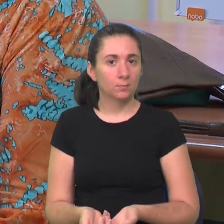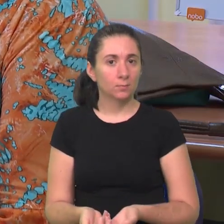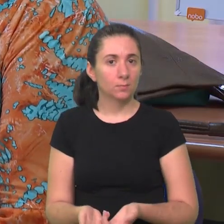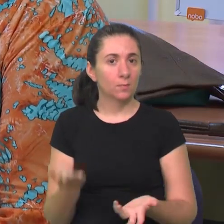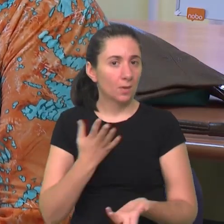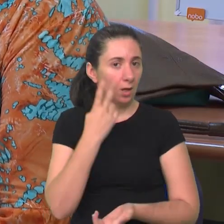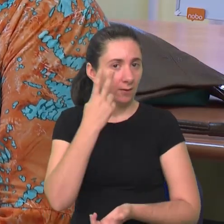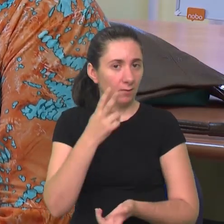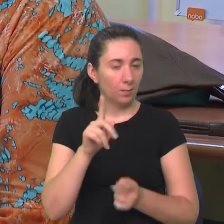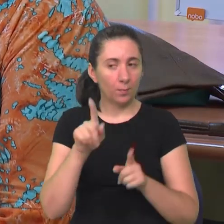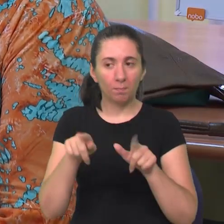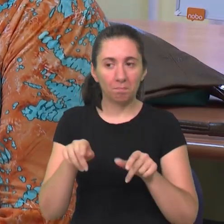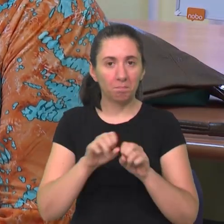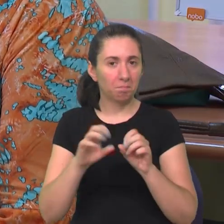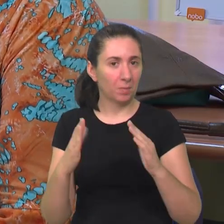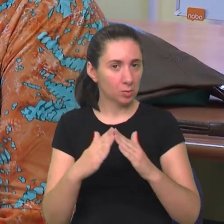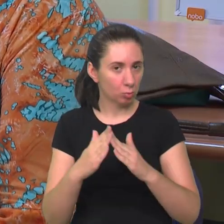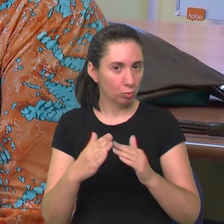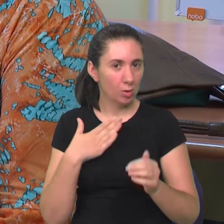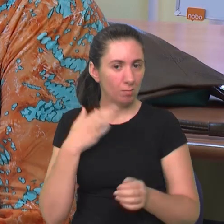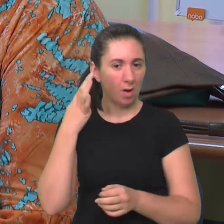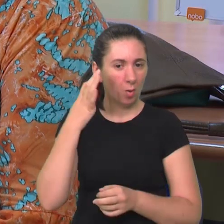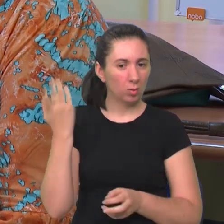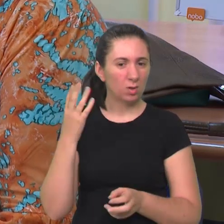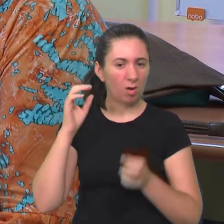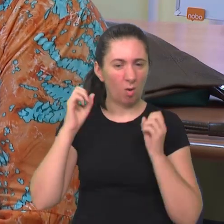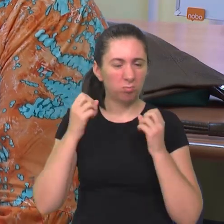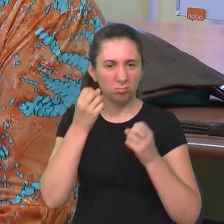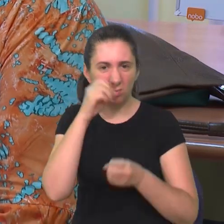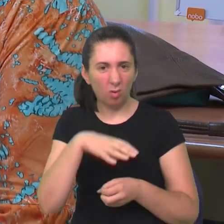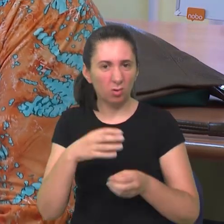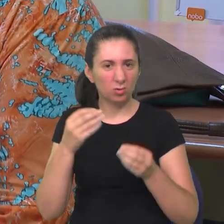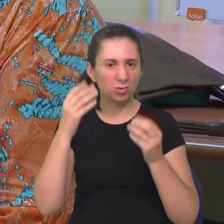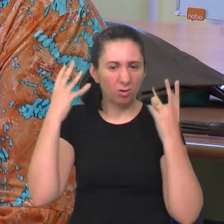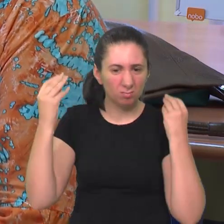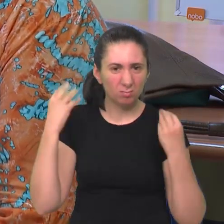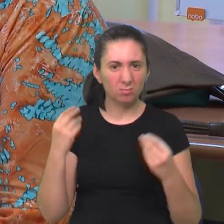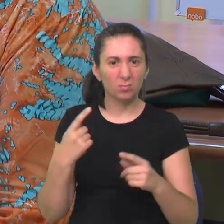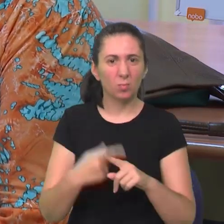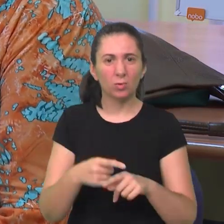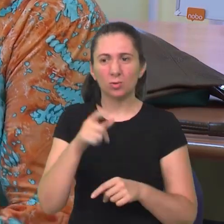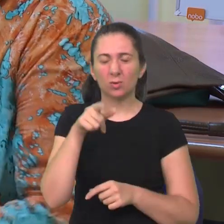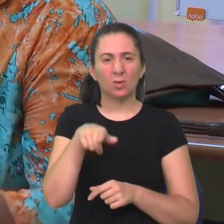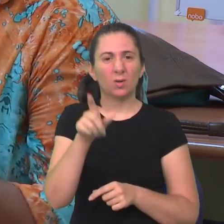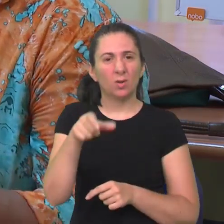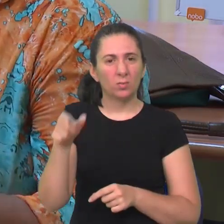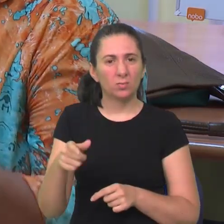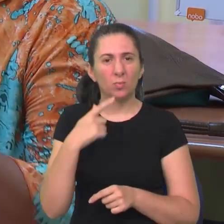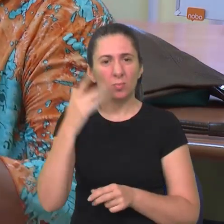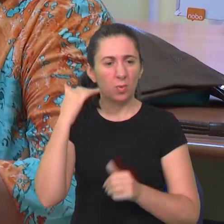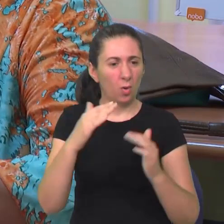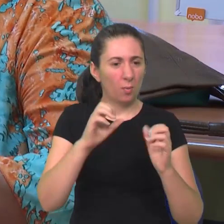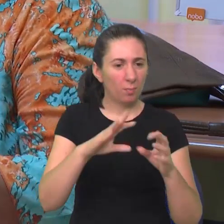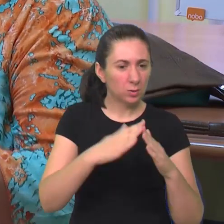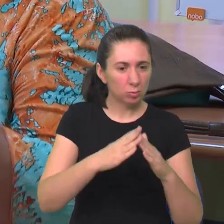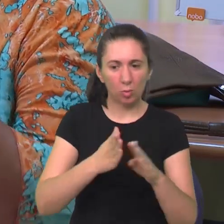Da kad vidimo nekog beskućnika koji ima zapuštenu kosu i možda one neke linkove koje gledate, ono kad je bio beskućnik